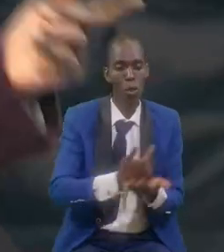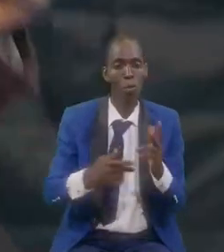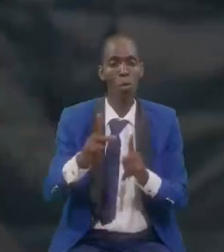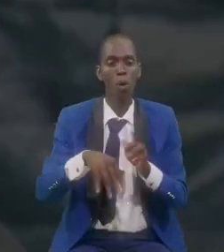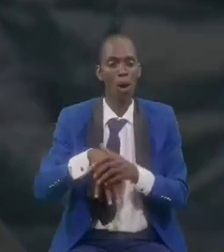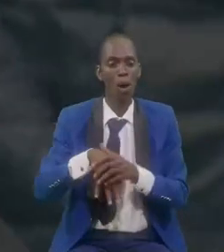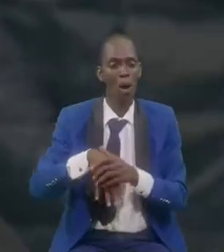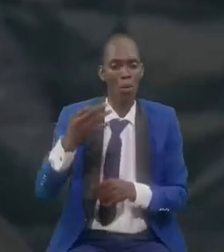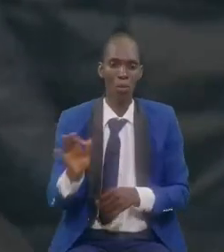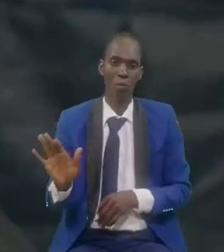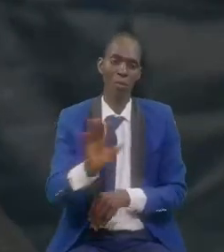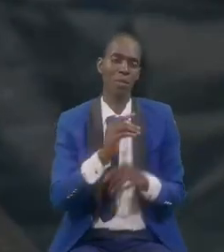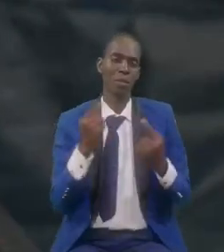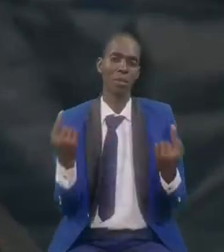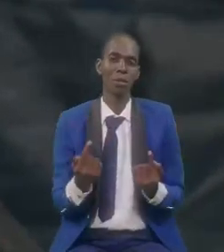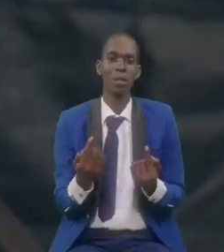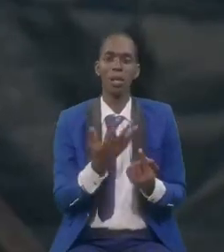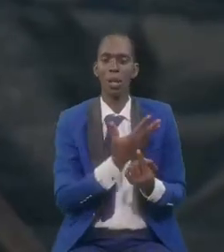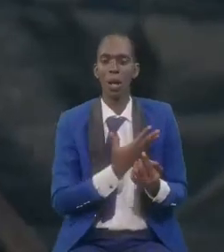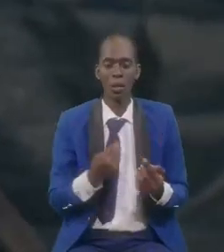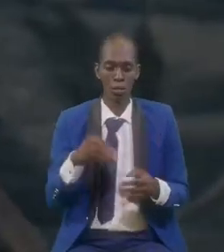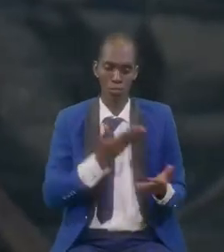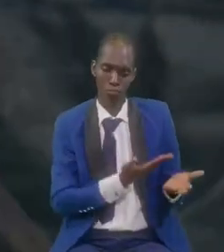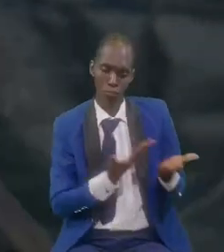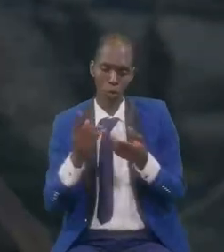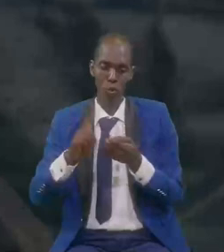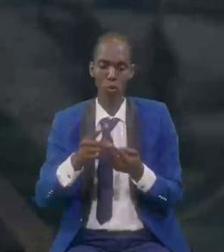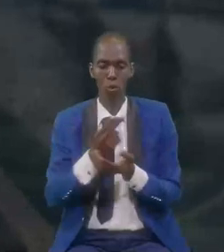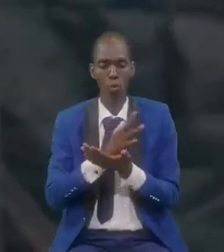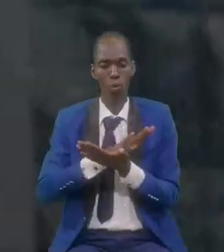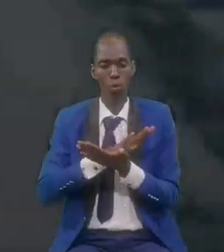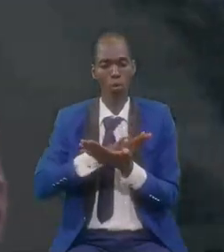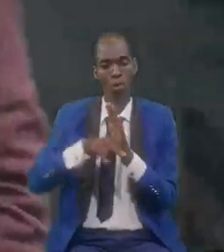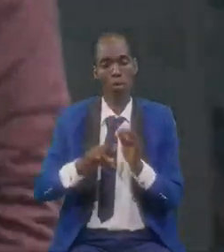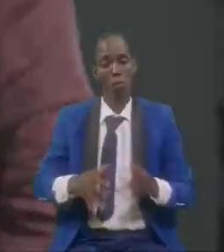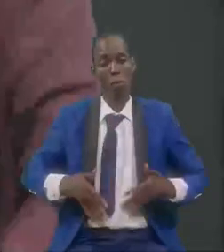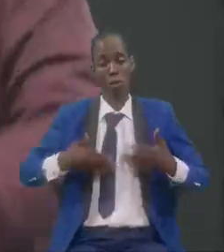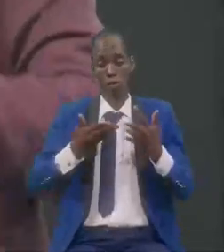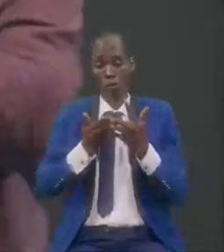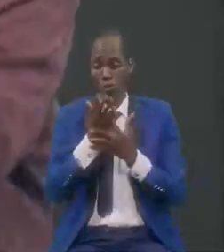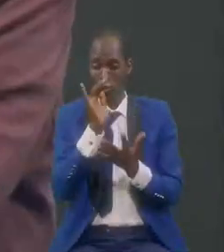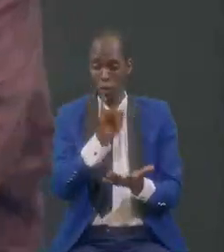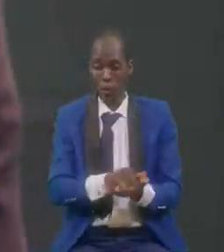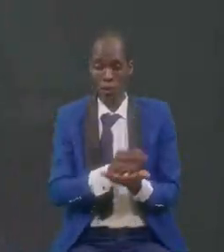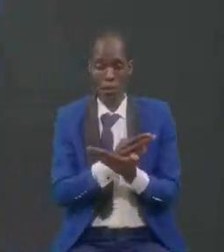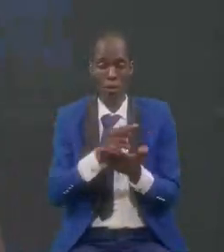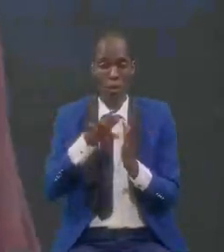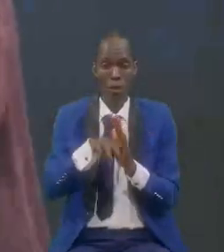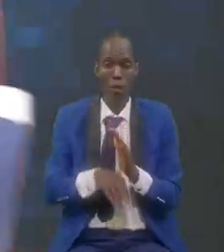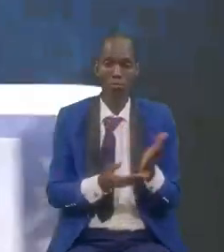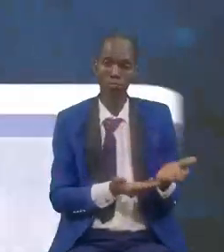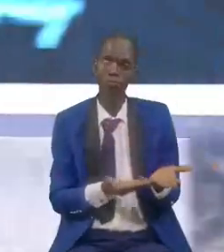les sortir du péché et les conduire à la sainteté de vie et à travers cette sainteté, les amener au